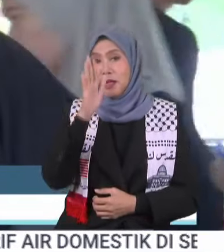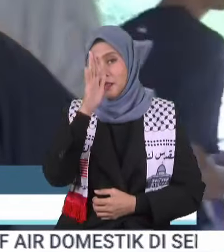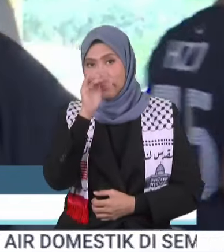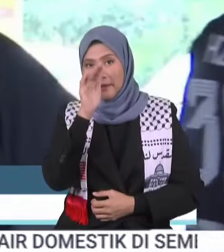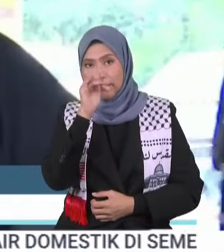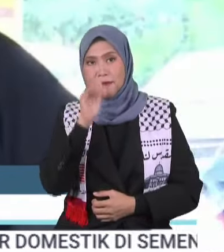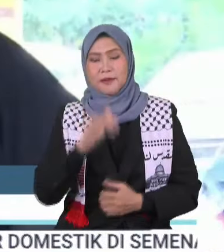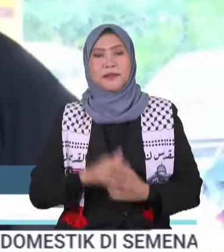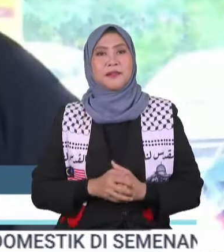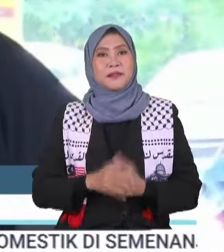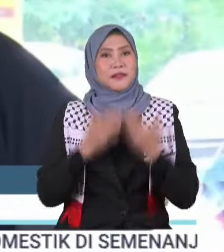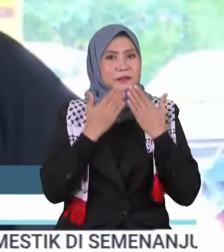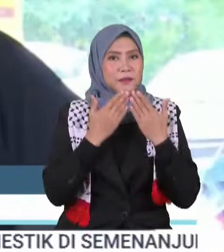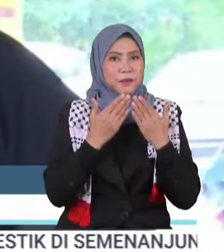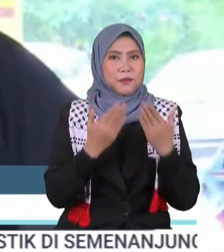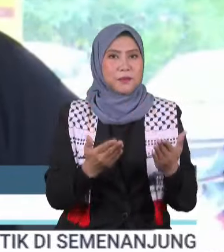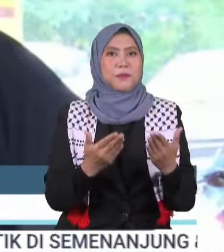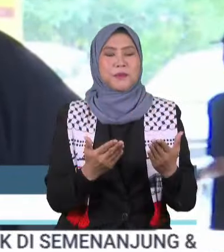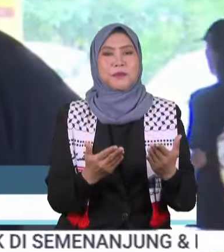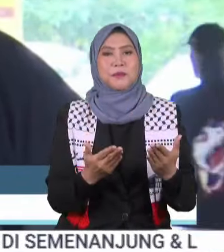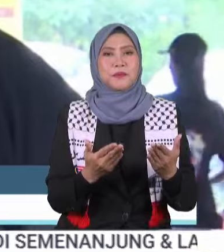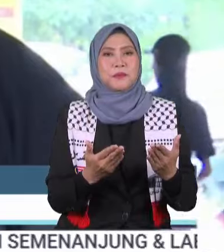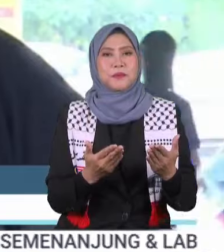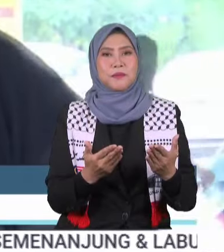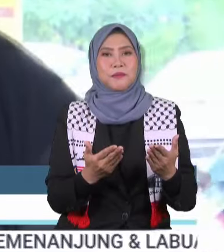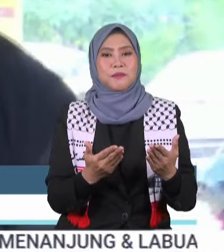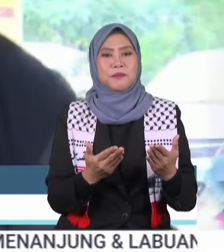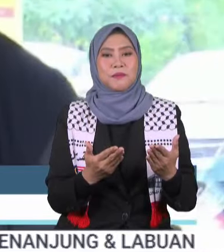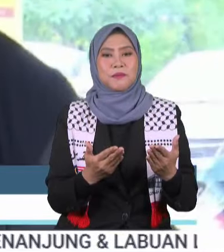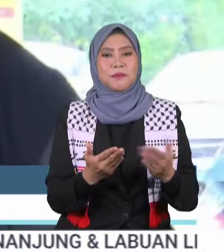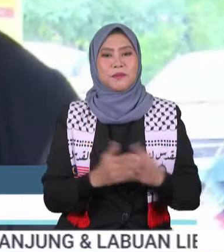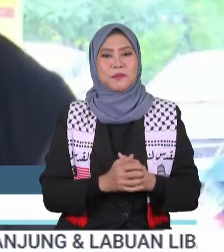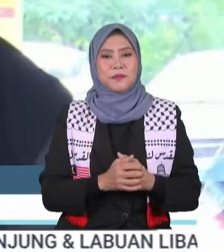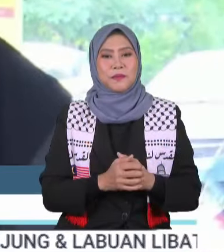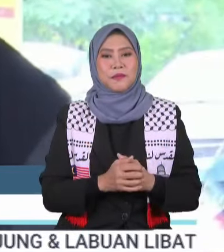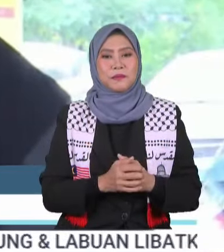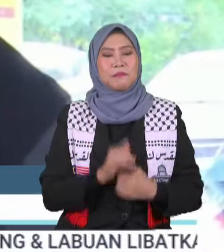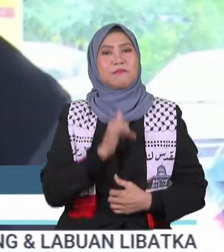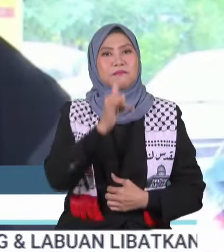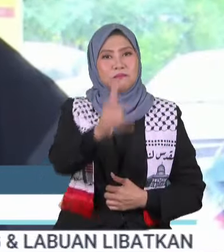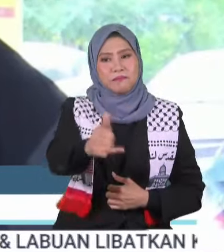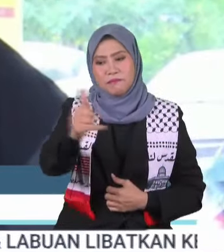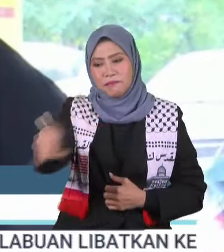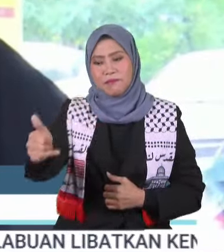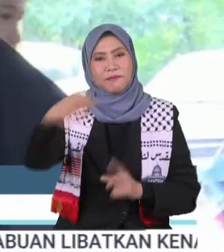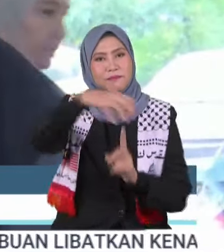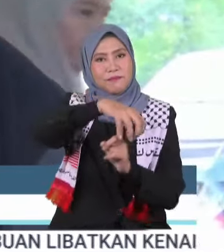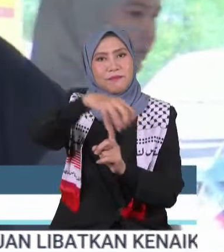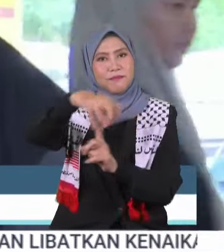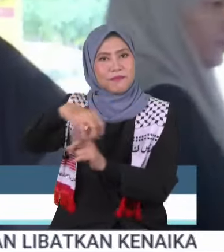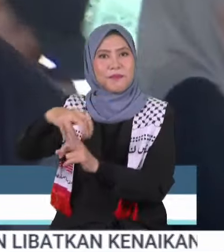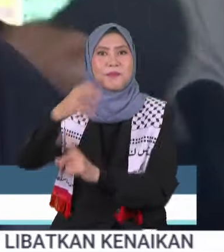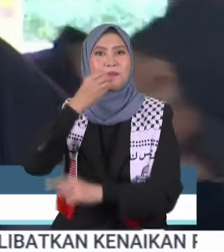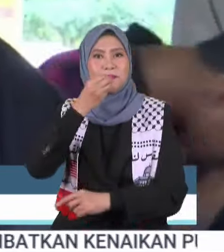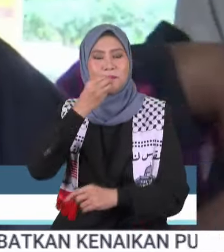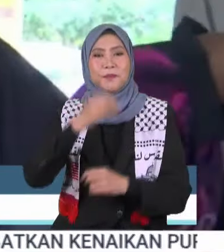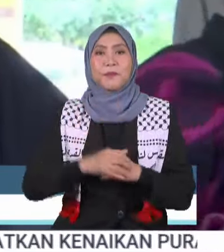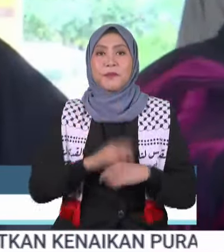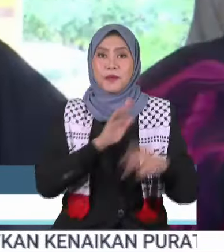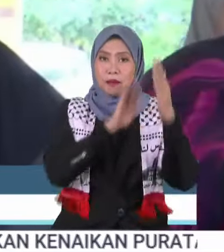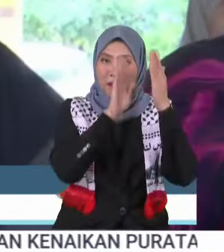Melaka Terima kasih Sudi ke ke warung kami moga-moga penduduk